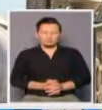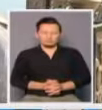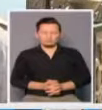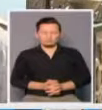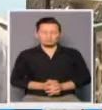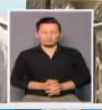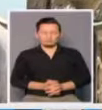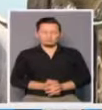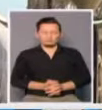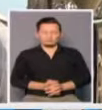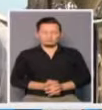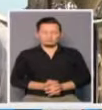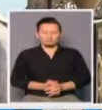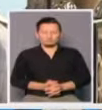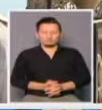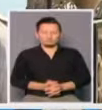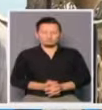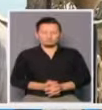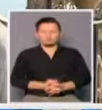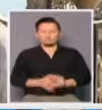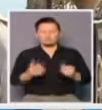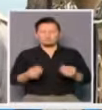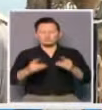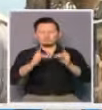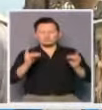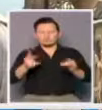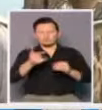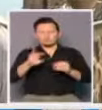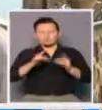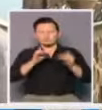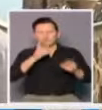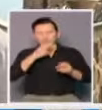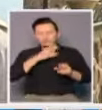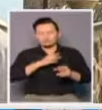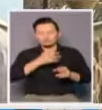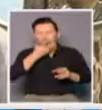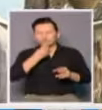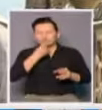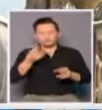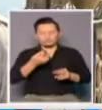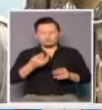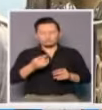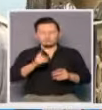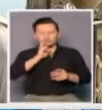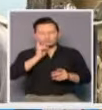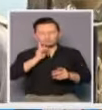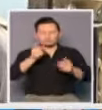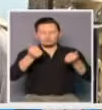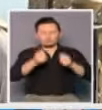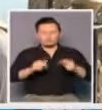Сегодня красовались нашим мостом атырауским. Спасибо, конечно, то, что действительно молодежь и